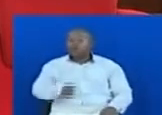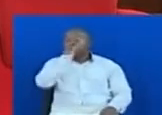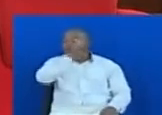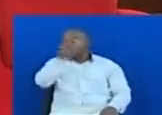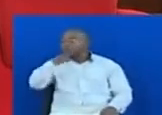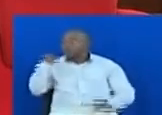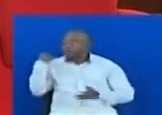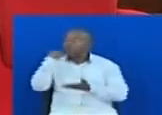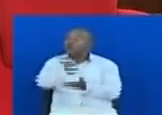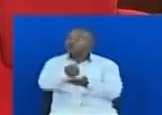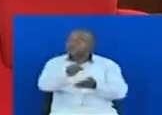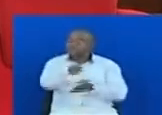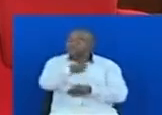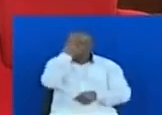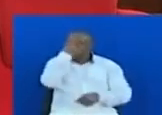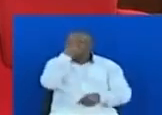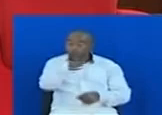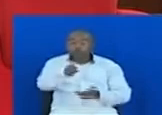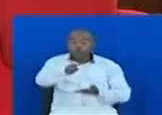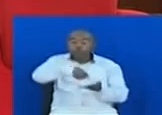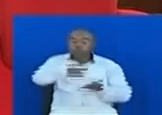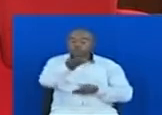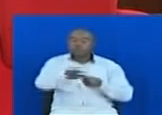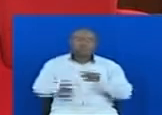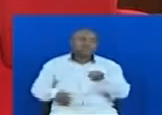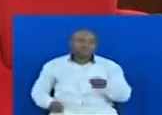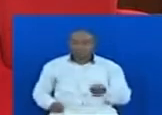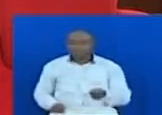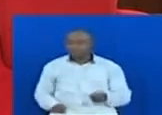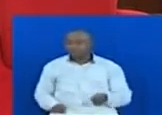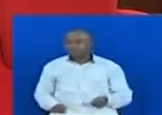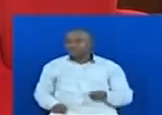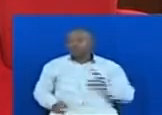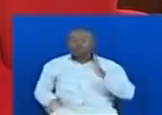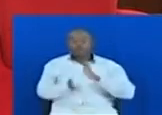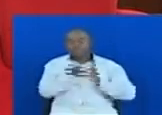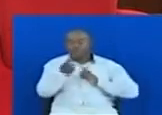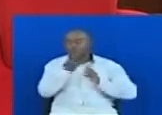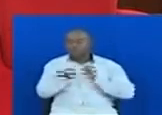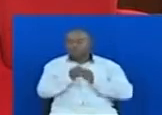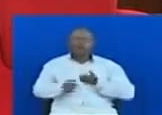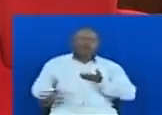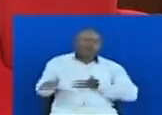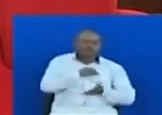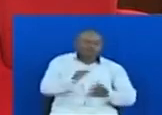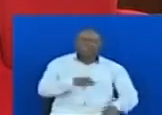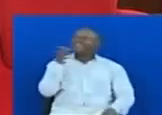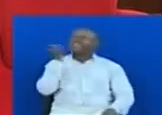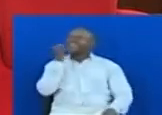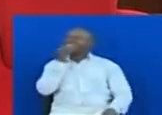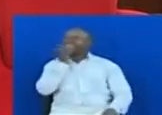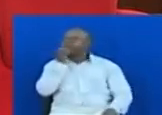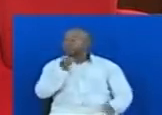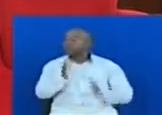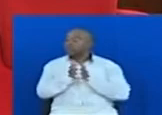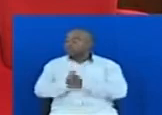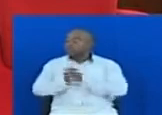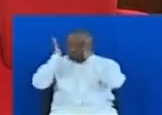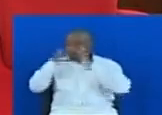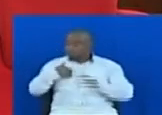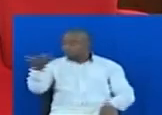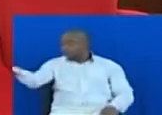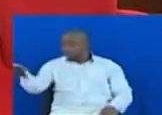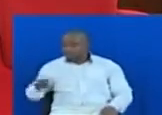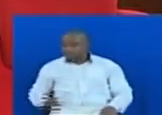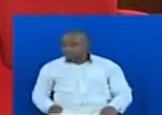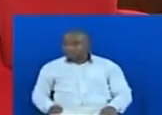huu ni mji wa kibiashara kwa sasa. Tukianza kuzungumza haya mambo ya hovyo hovyo tunacheka. Na kushukuru sana Mheshimiwa Spika kwa taarifa,